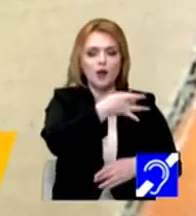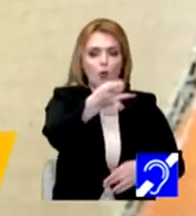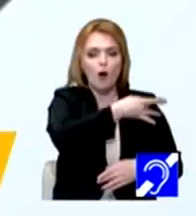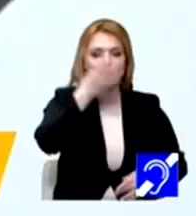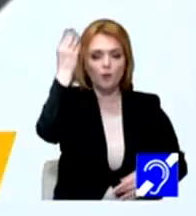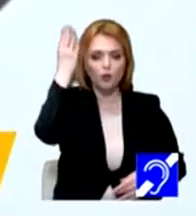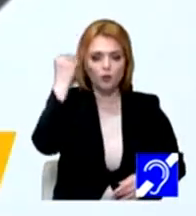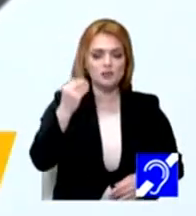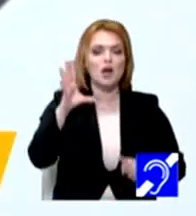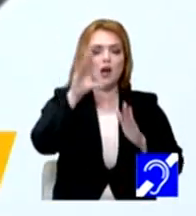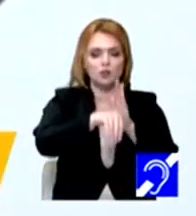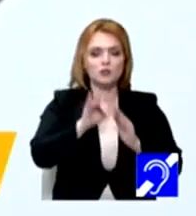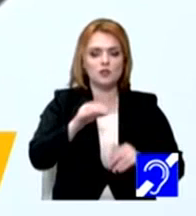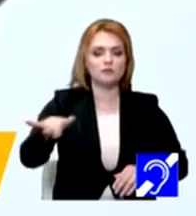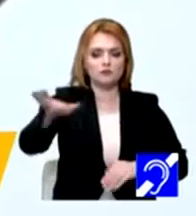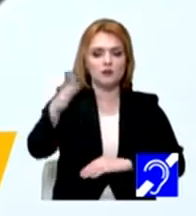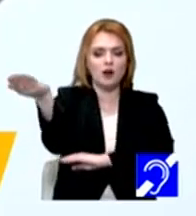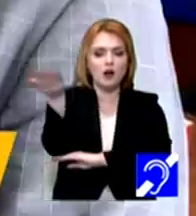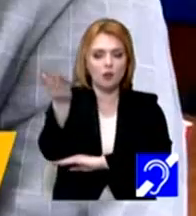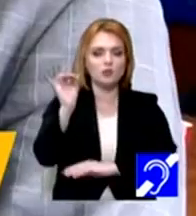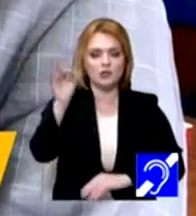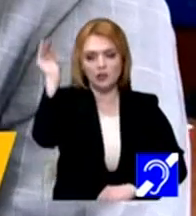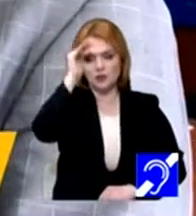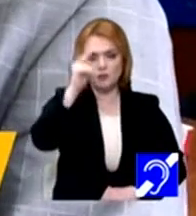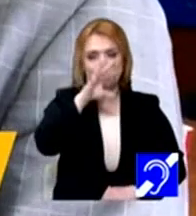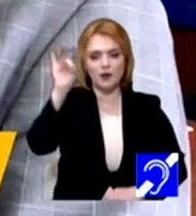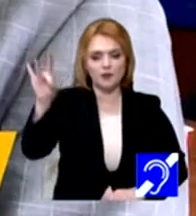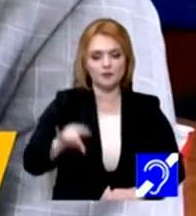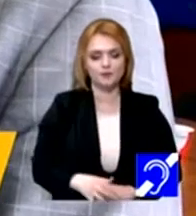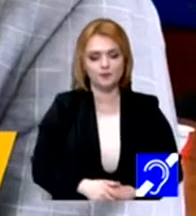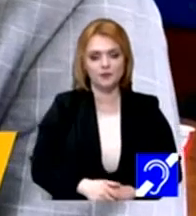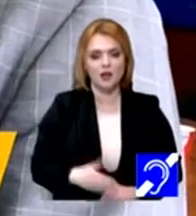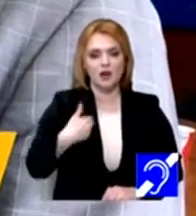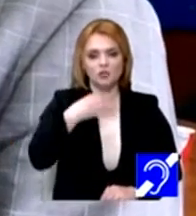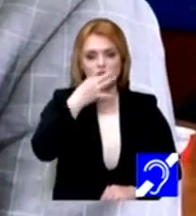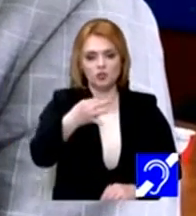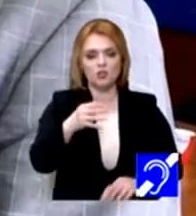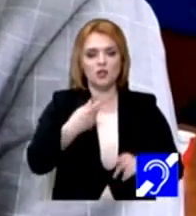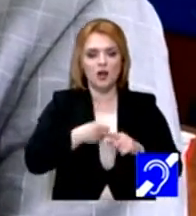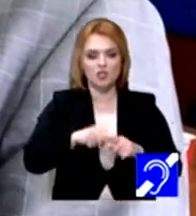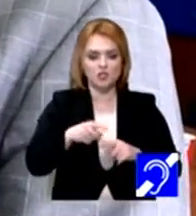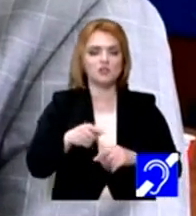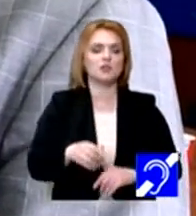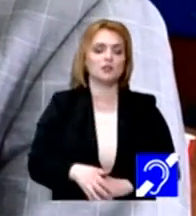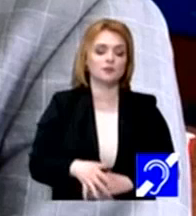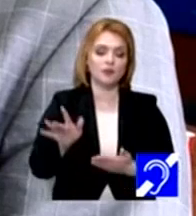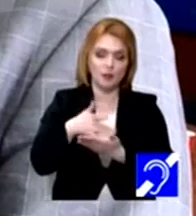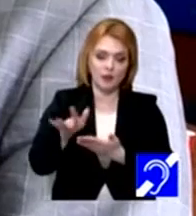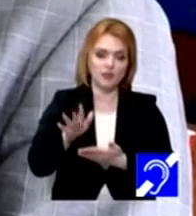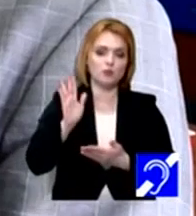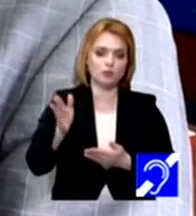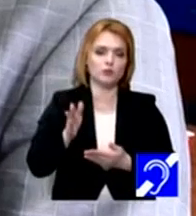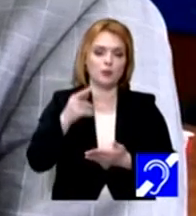inclusiv UTA Găgăuzia și regiunea transnistrană. Vreau să vă spun că aceste tablete vor ajunge cu siguranță la